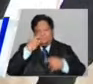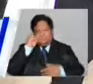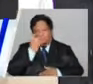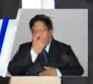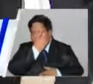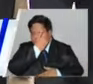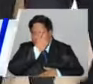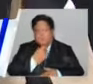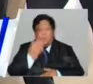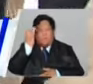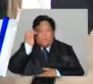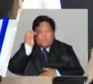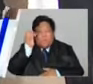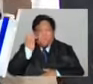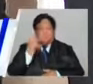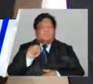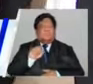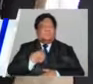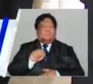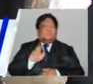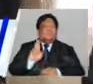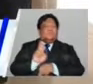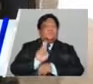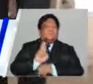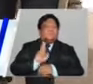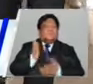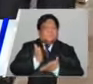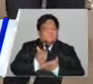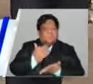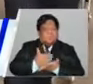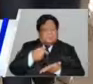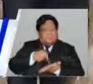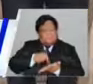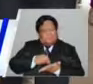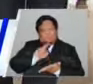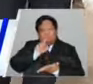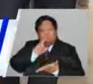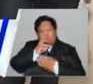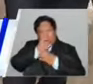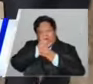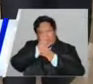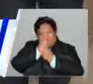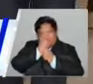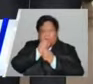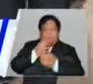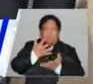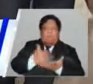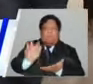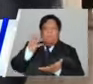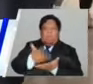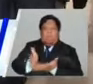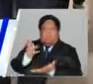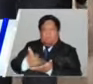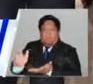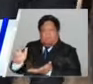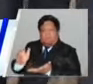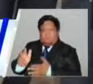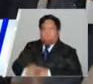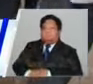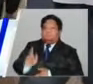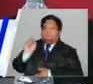umano ng bise sa confidential funds ng kanyang tanggapan. Ginamit niya ito sa mga maling bagay